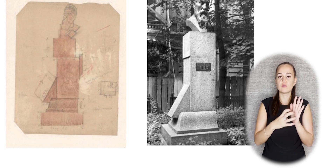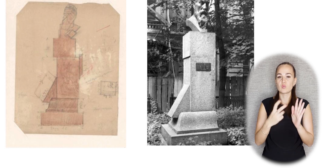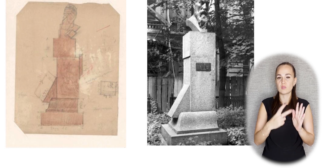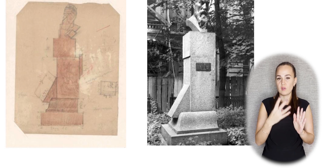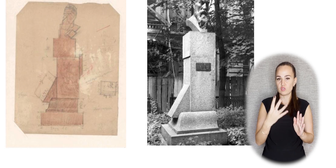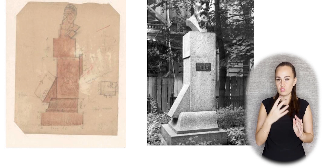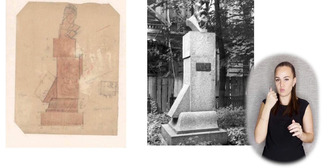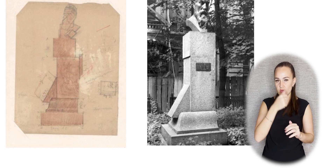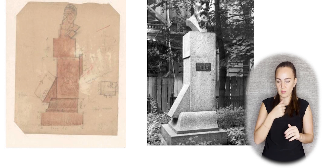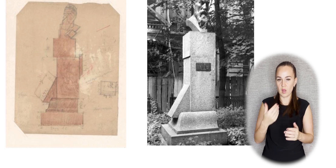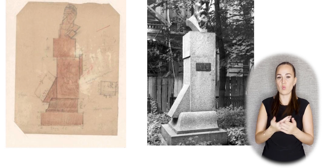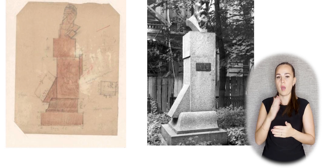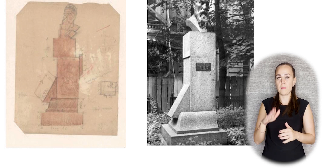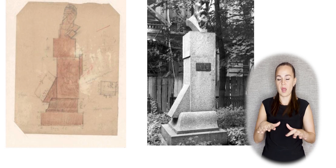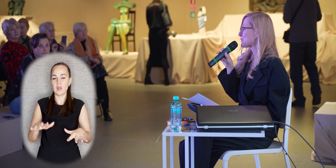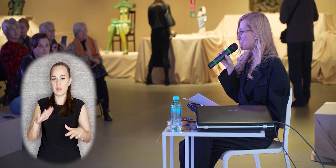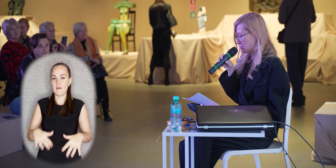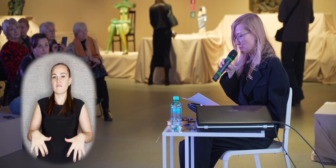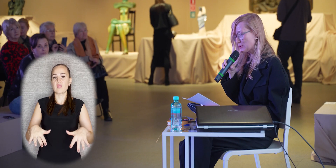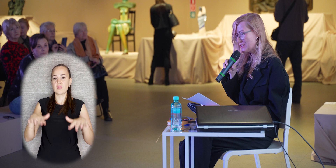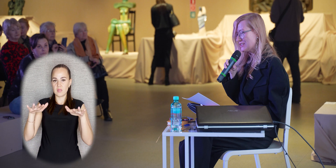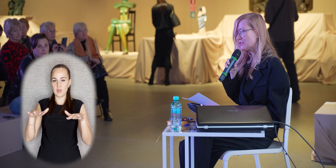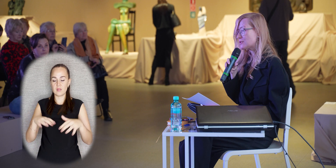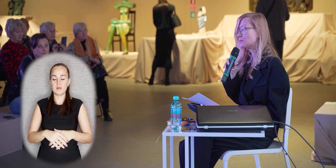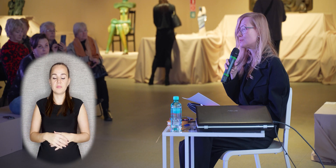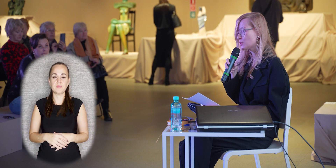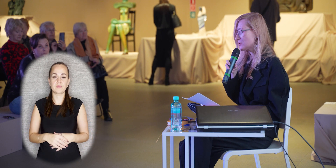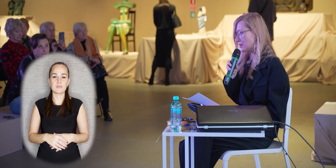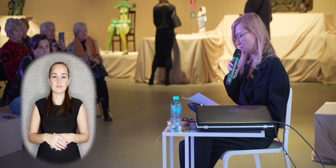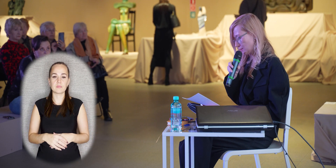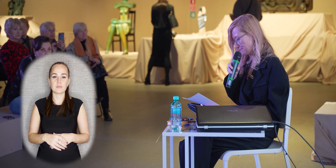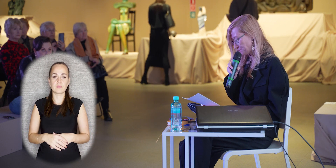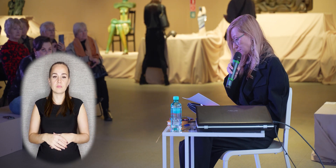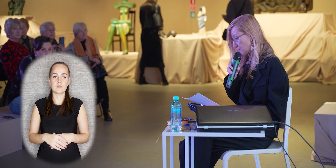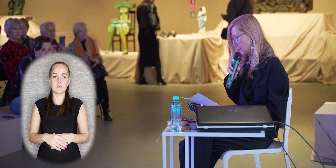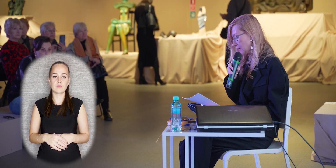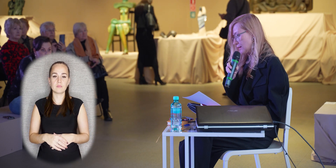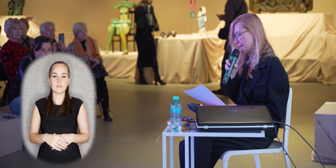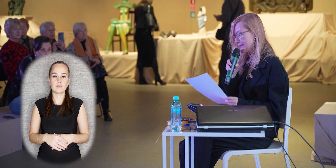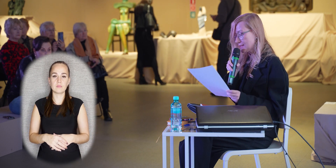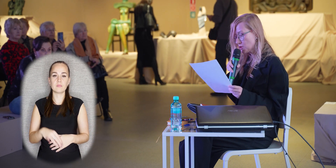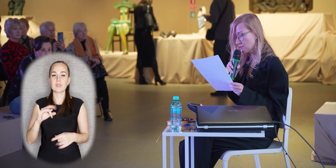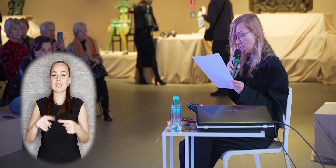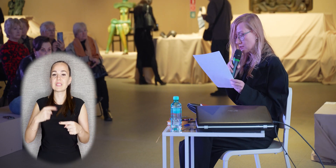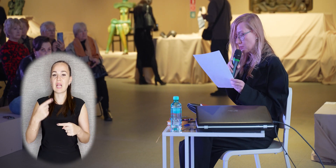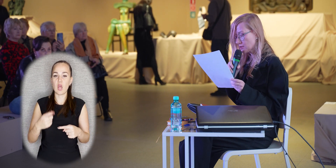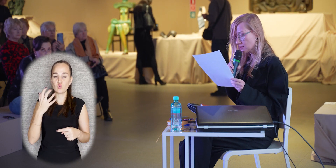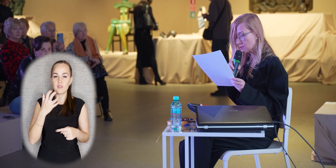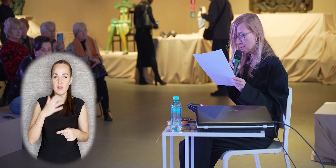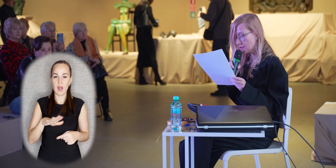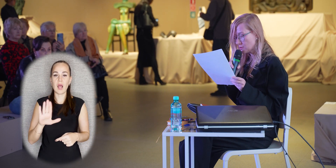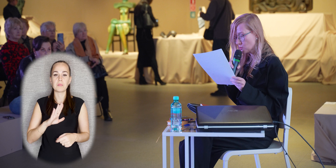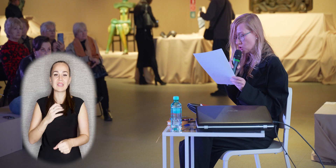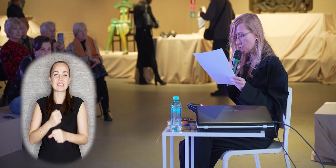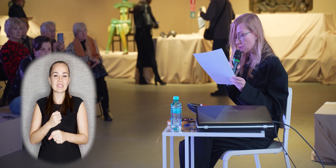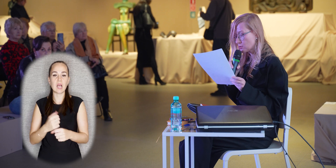Все тем же наводнением, что и Бюст Добролюбова. И следующий вариант был